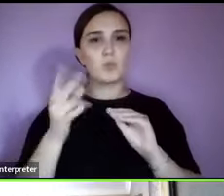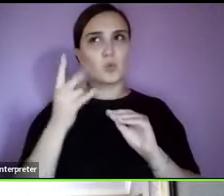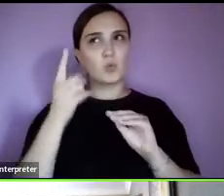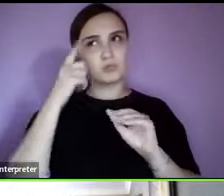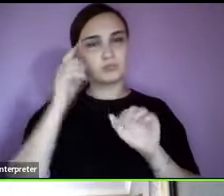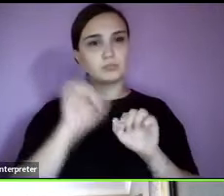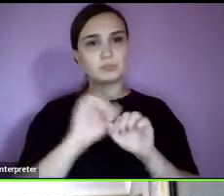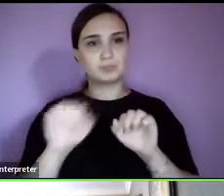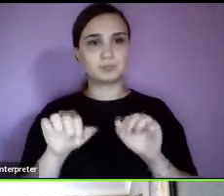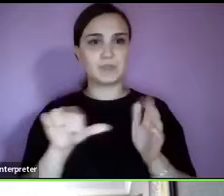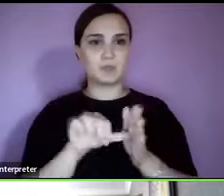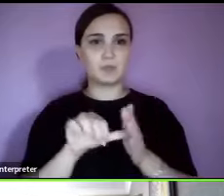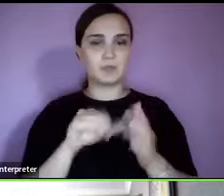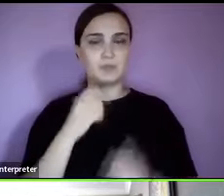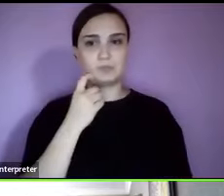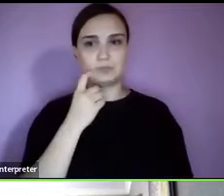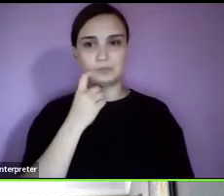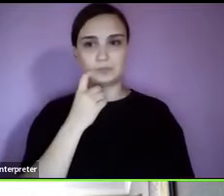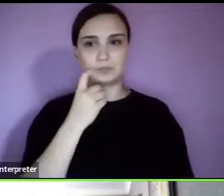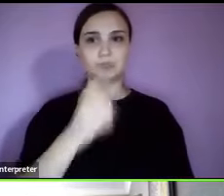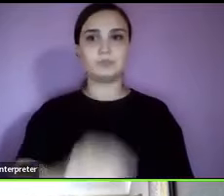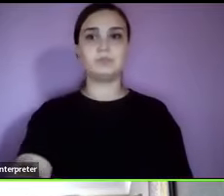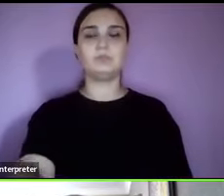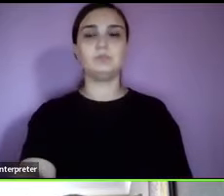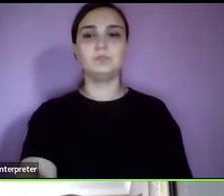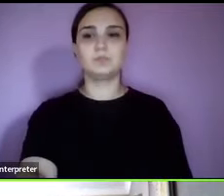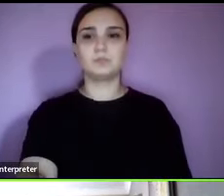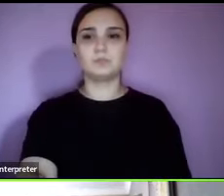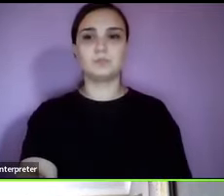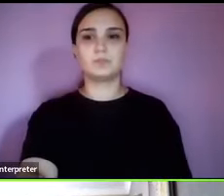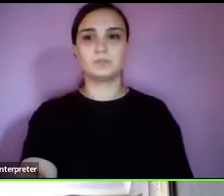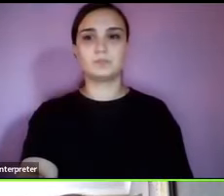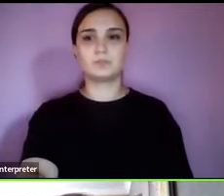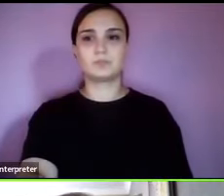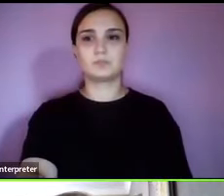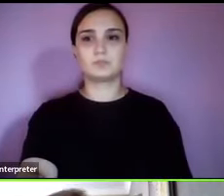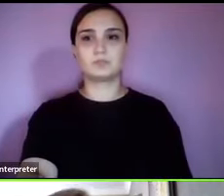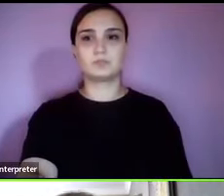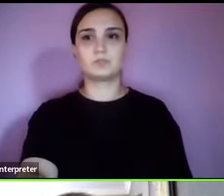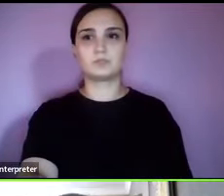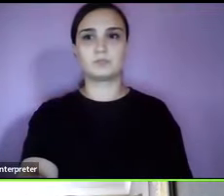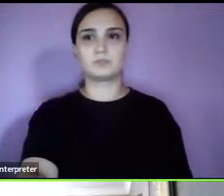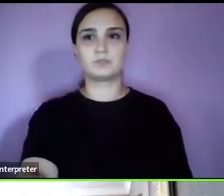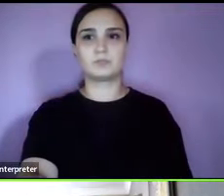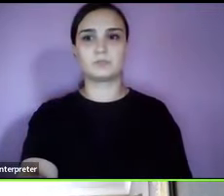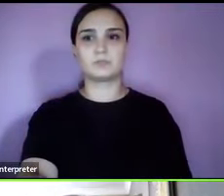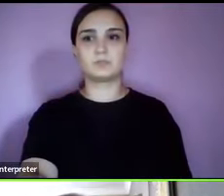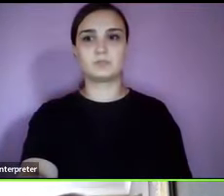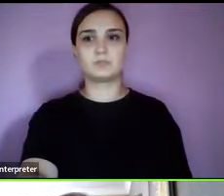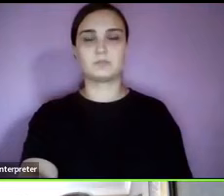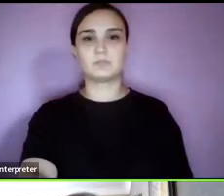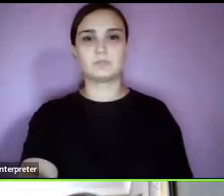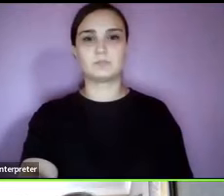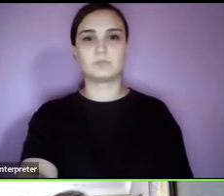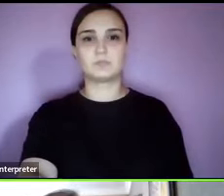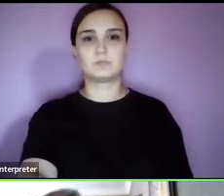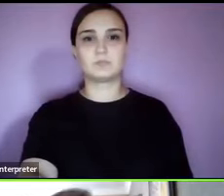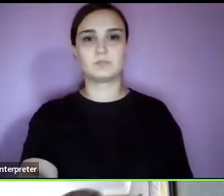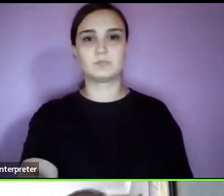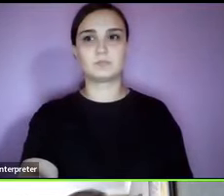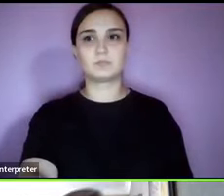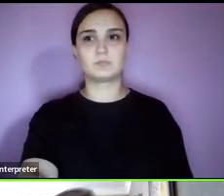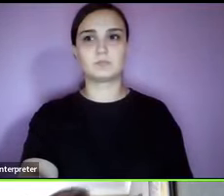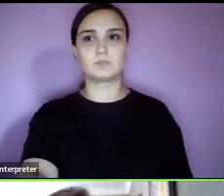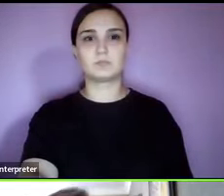We want children to enjoy learning and to enjoy going to school. But this on